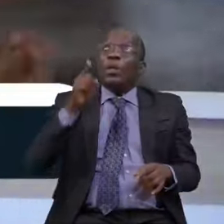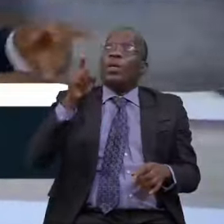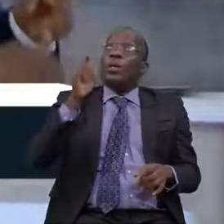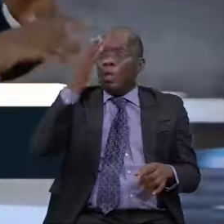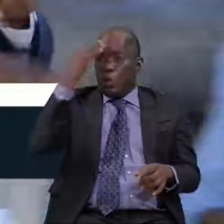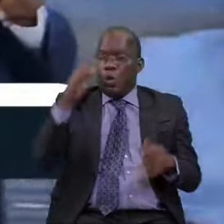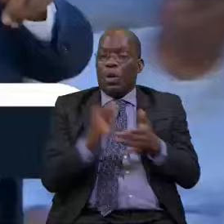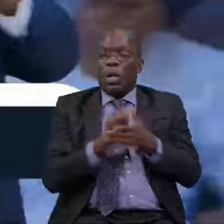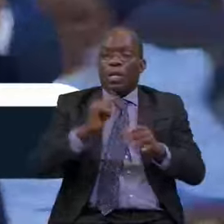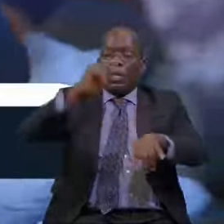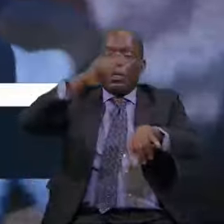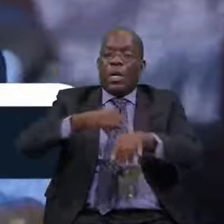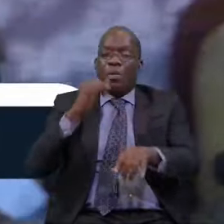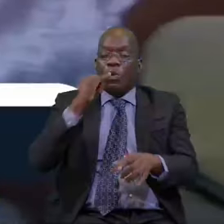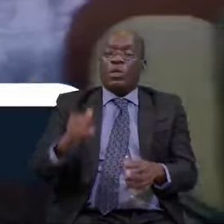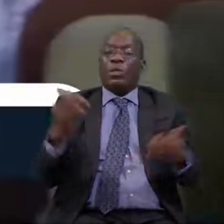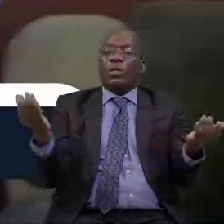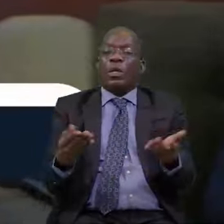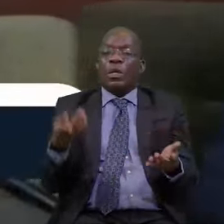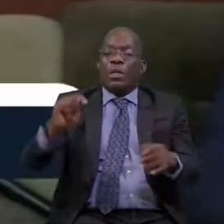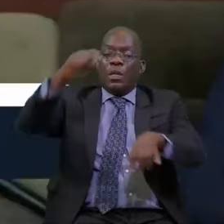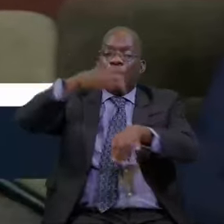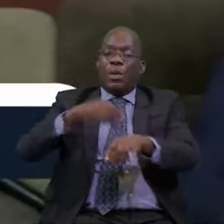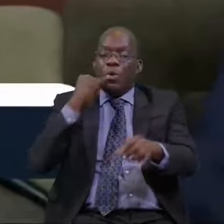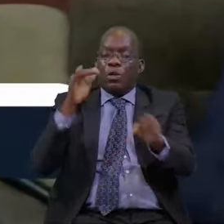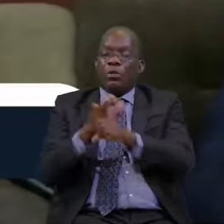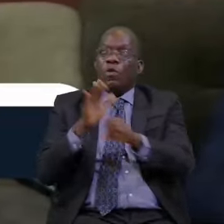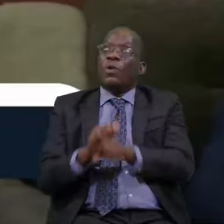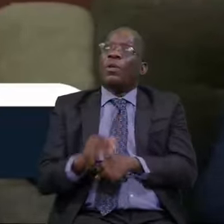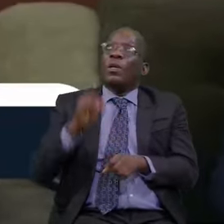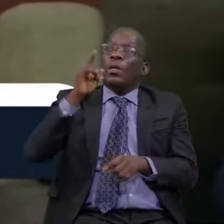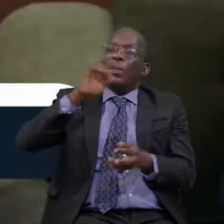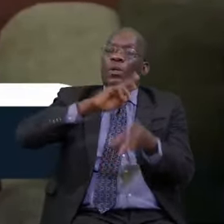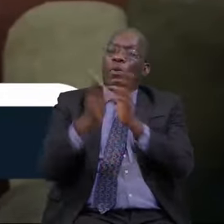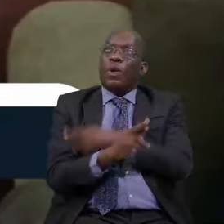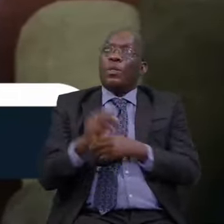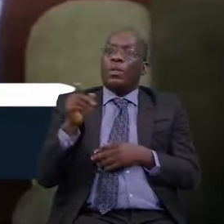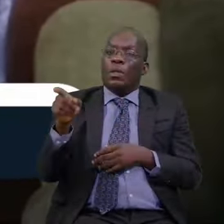temps est ici, le temps est accompli. Et le royaume de Dieu est proche.